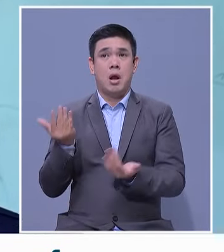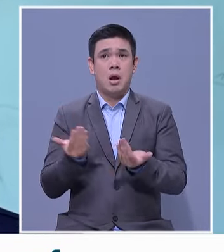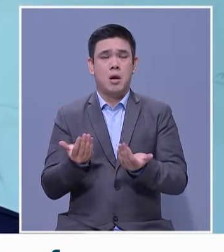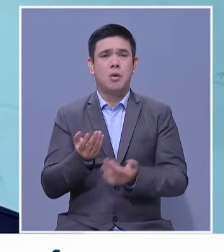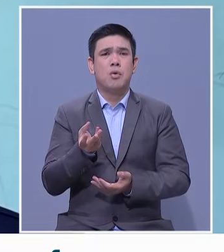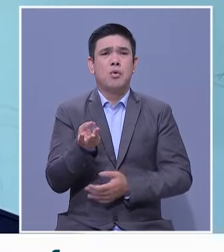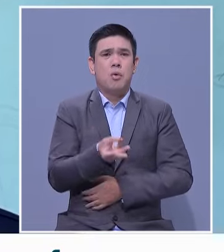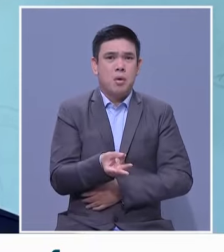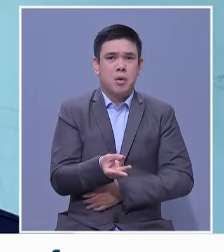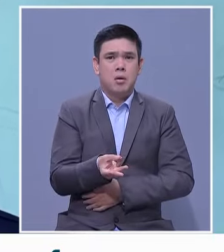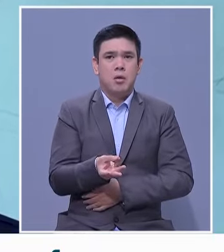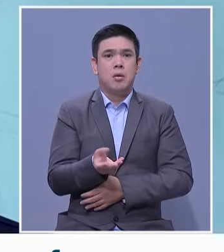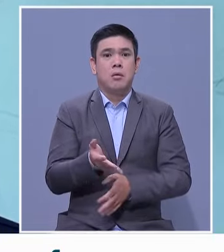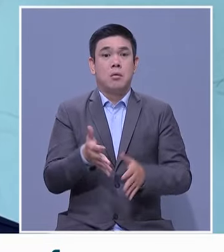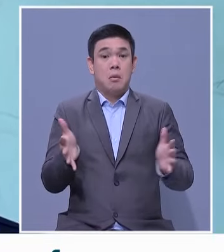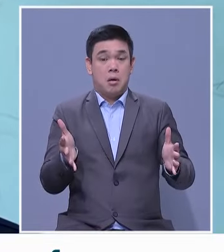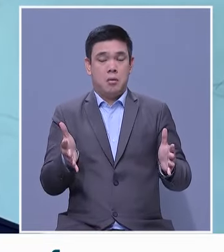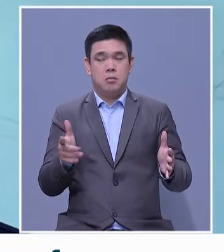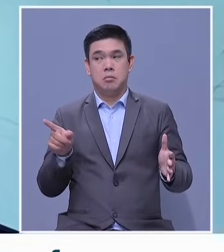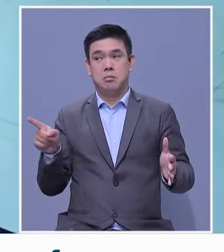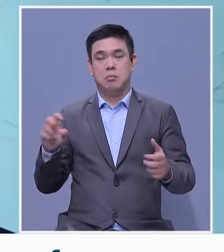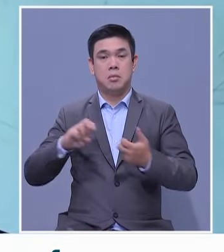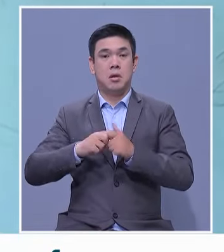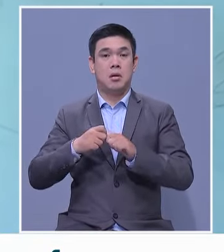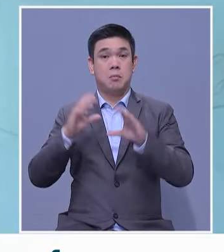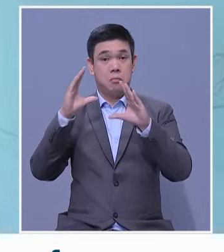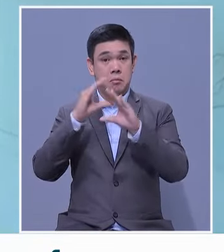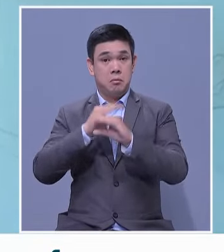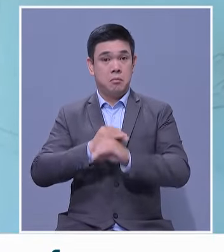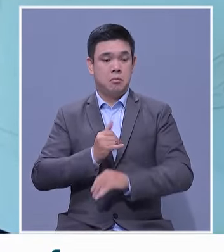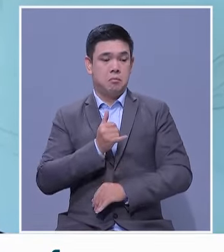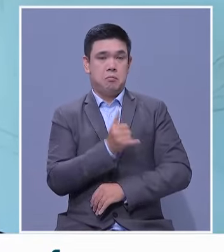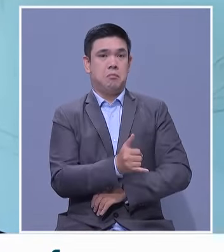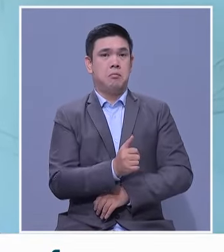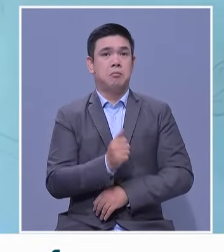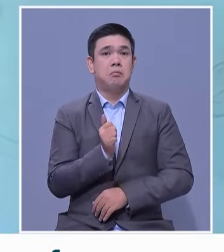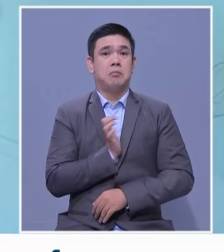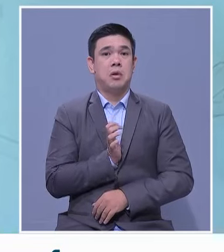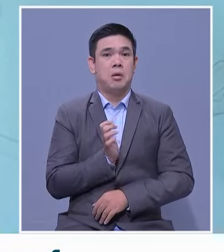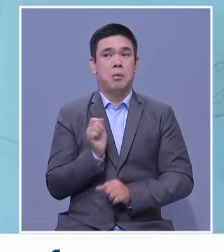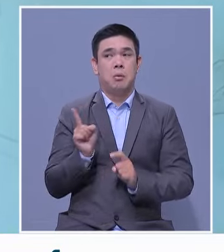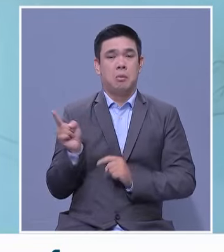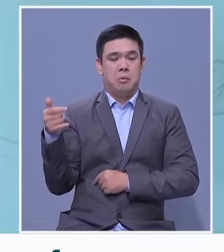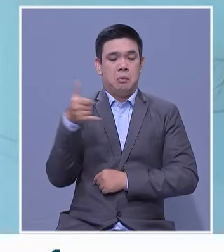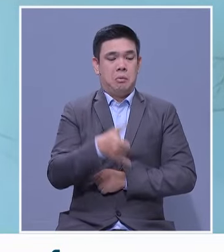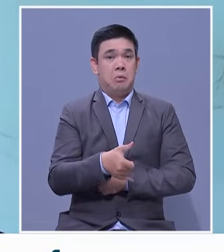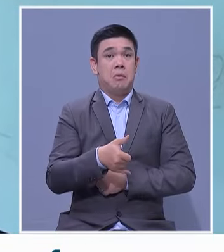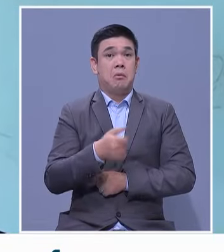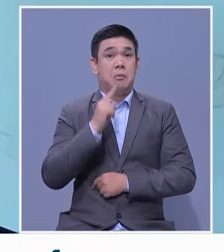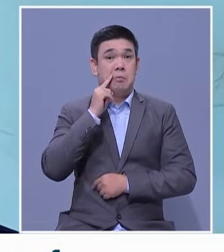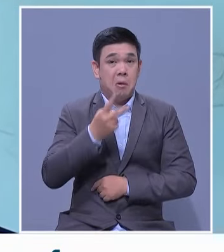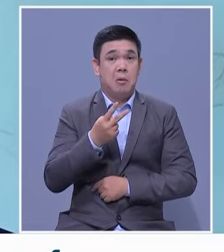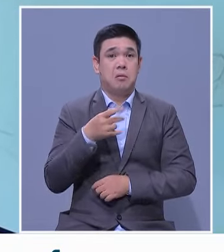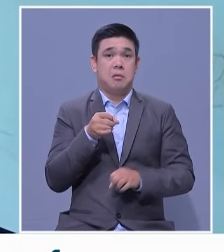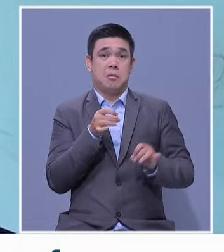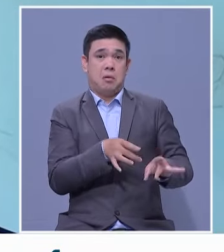ครับเหมือนวันนี้นั่นก็เยอะแต่ว่าแบบพอเกิดเรื่องเมื่อคืนน่ะลูกค้ามันก็ไม่มั่นใจเหรอพี ่ กลัวจะแบบจะมีเหตุ